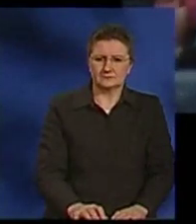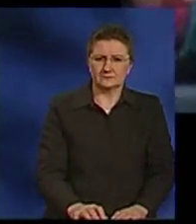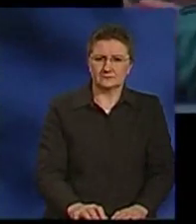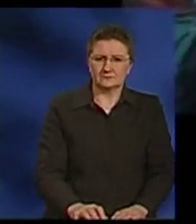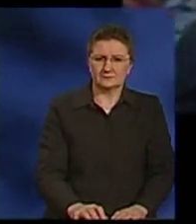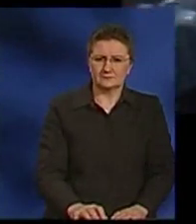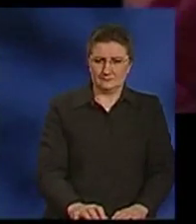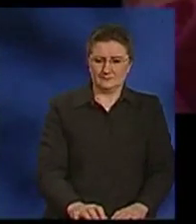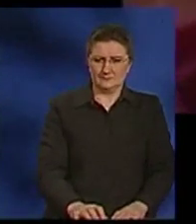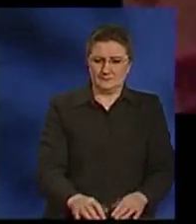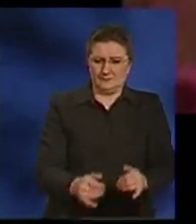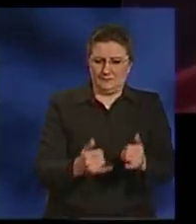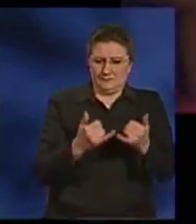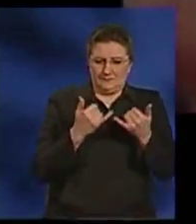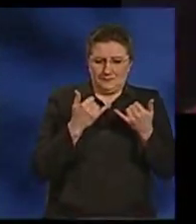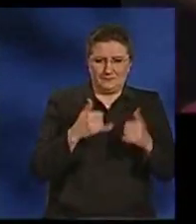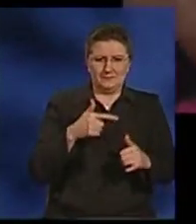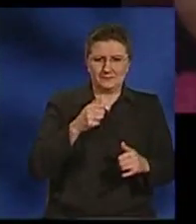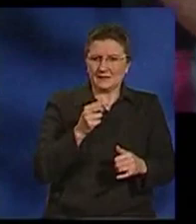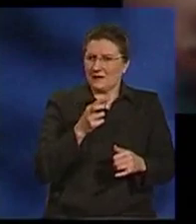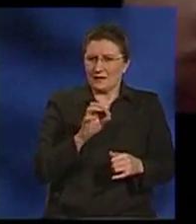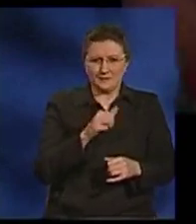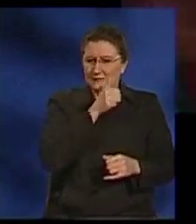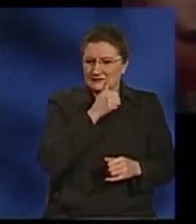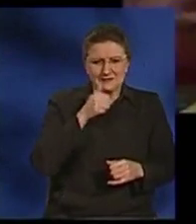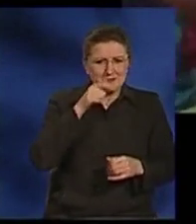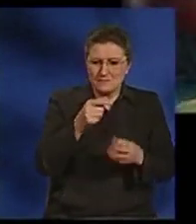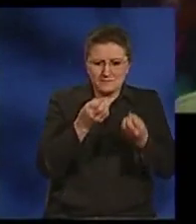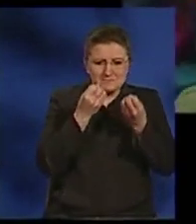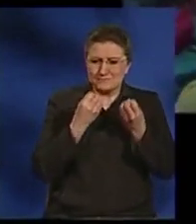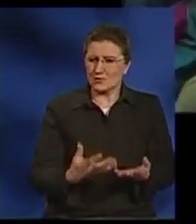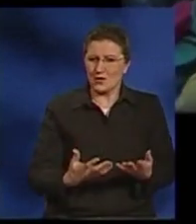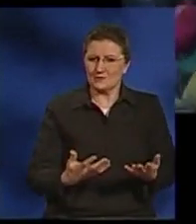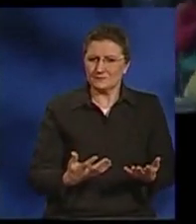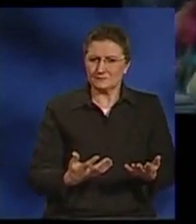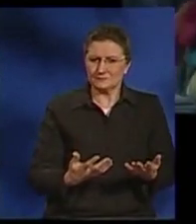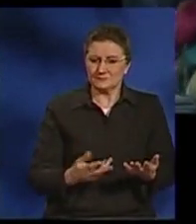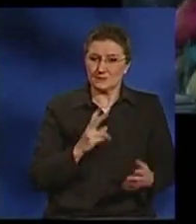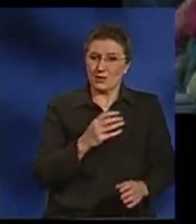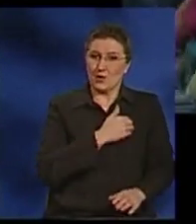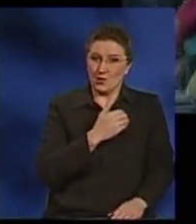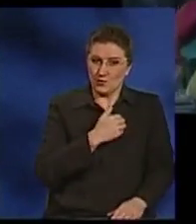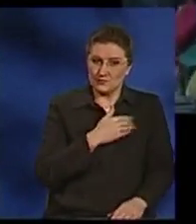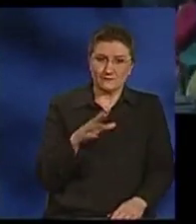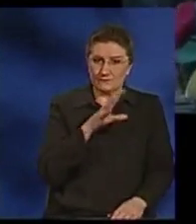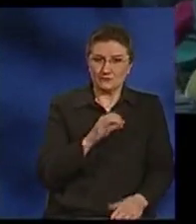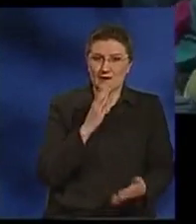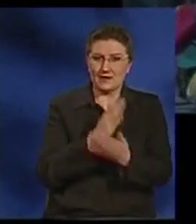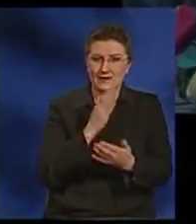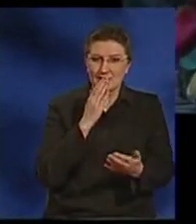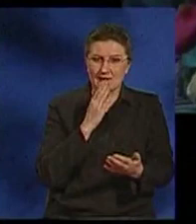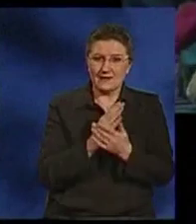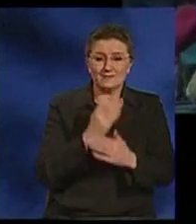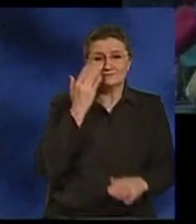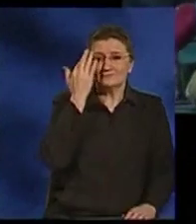Да уж, конечно, Гарбо Секрет тут прост Ай, кто хочет сразу все иметь Попасть в